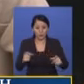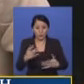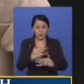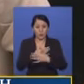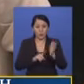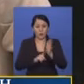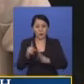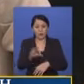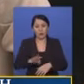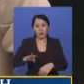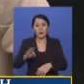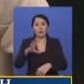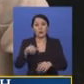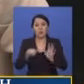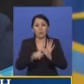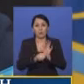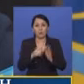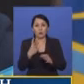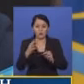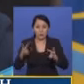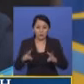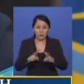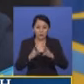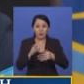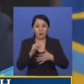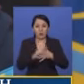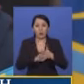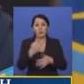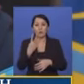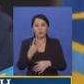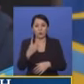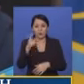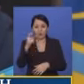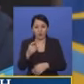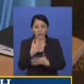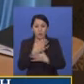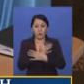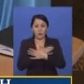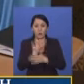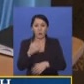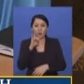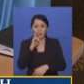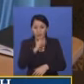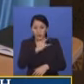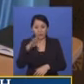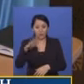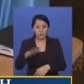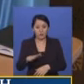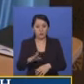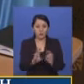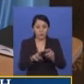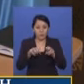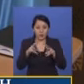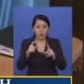жыл басынан облыста 564 өрт тіркелген. Оның салдарынан 42 адам көз жұмса, олардың 5-і кішкентай бала. Мамандардың